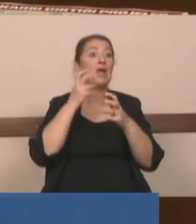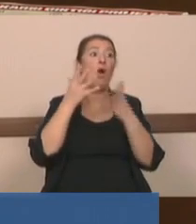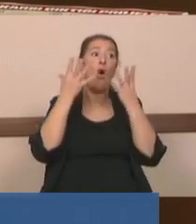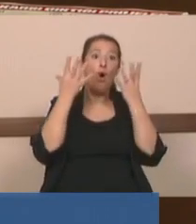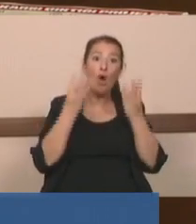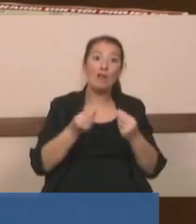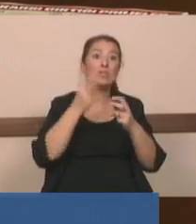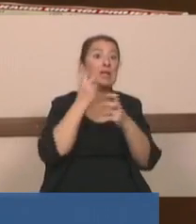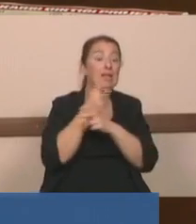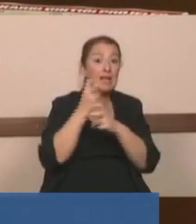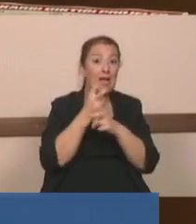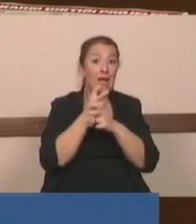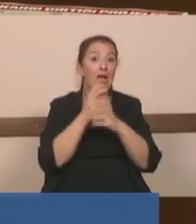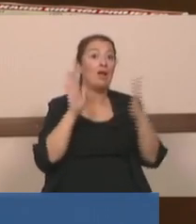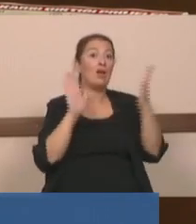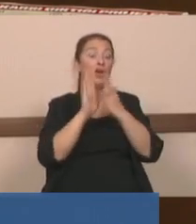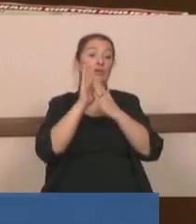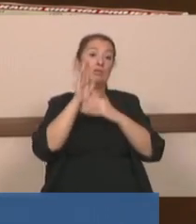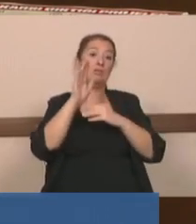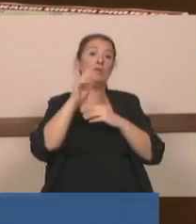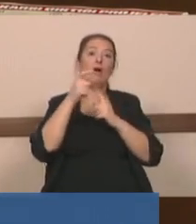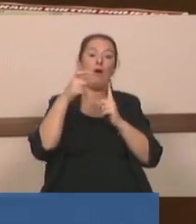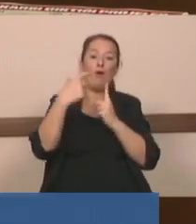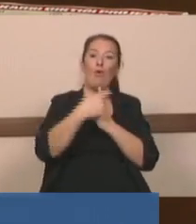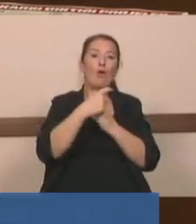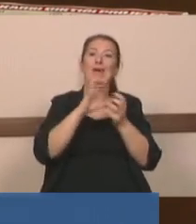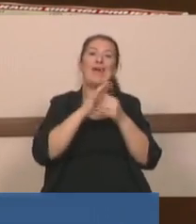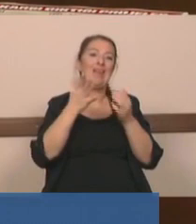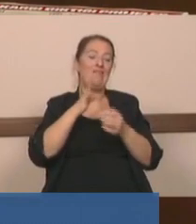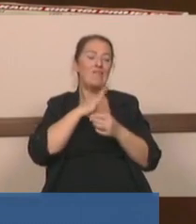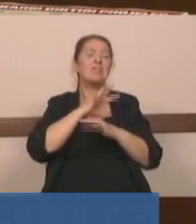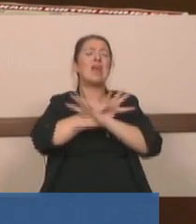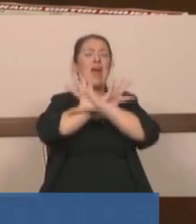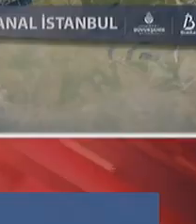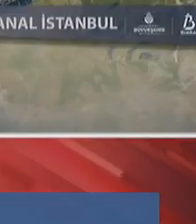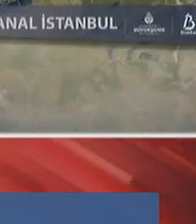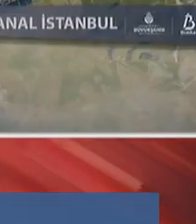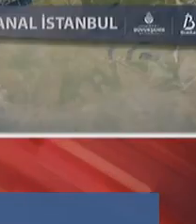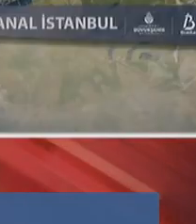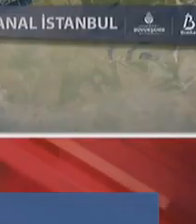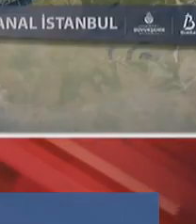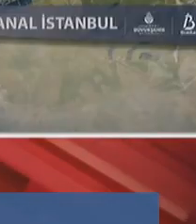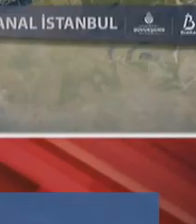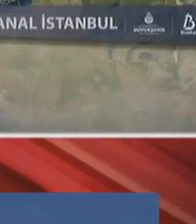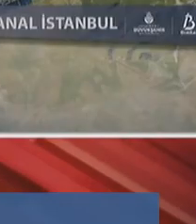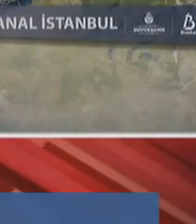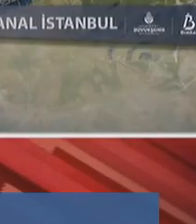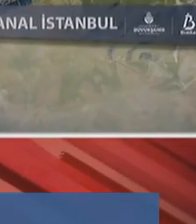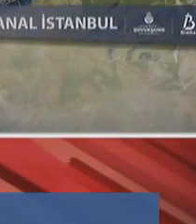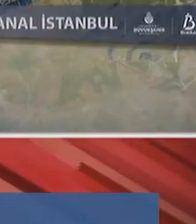riskler karşısında alınması gereken tedbirler nelerdir diye hepsini ortaya koymuşlar. Bu şehrin